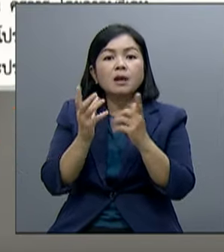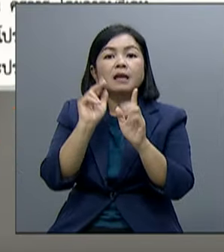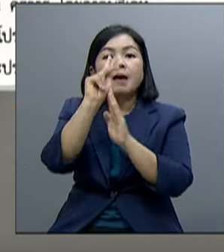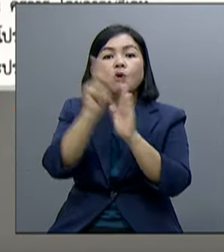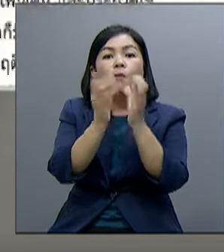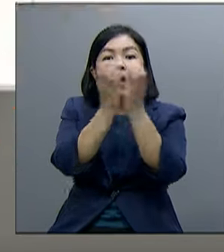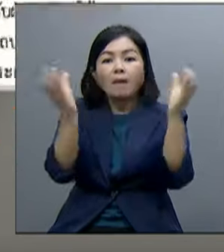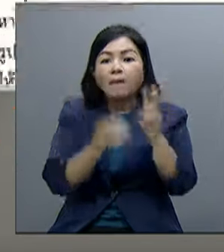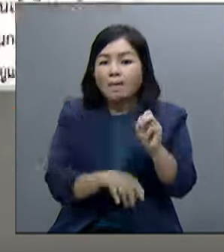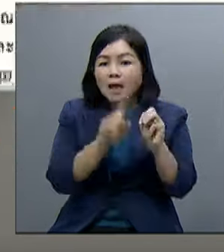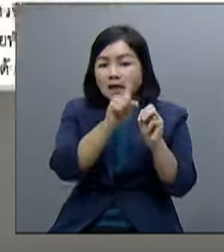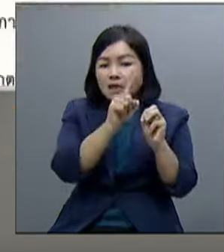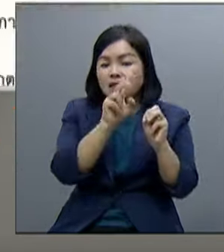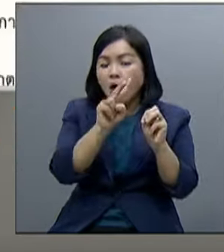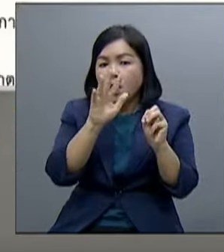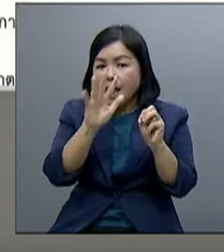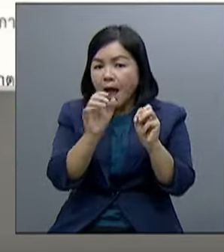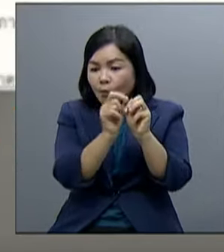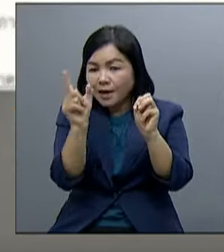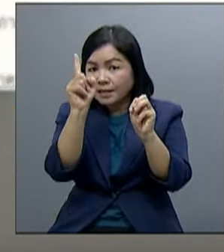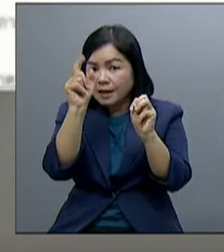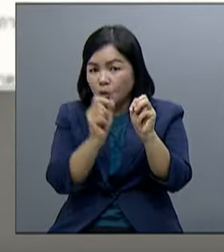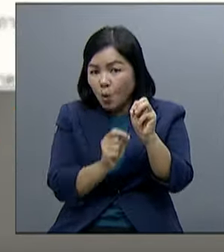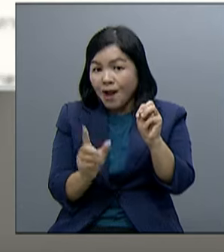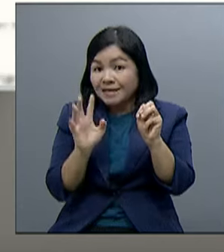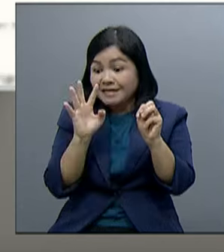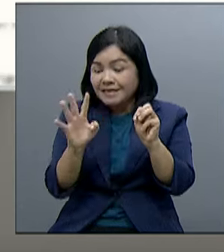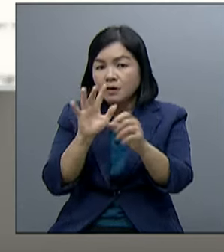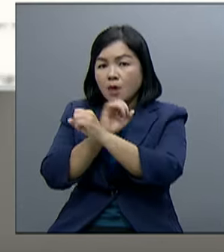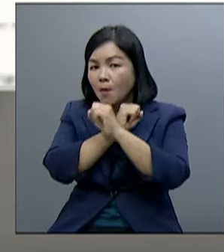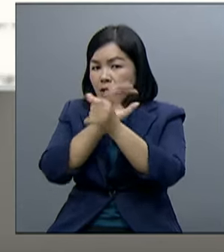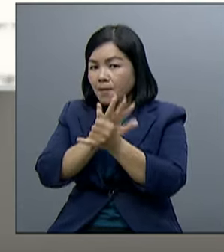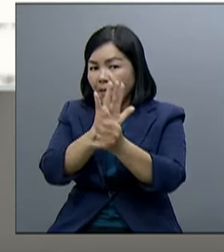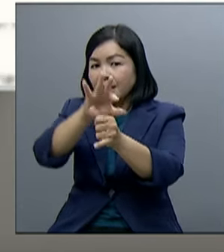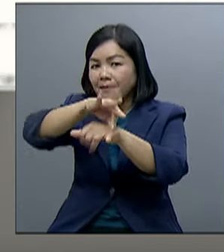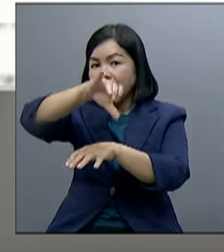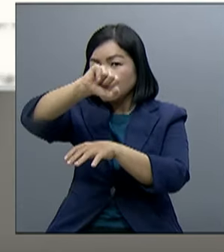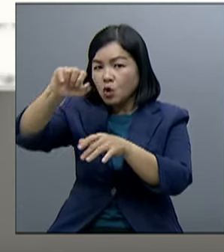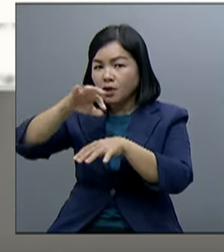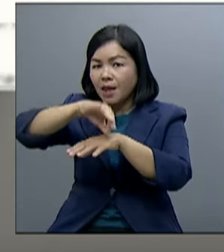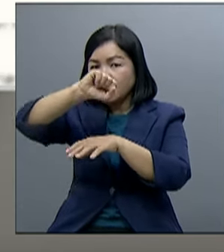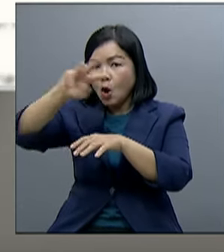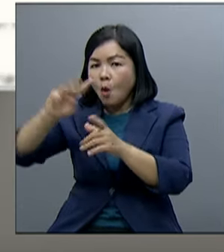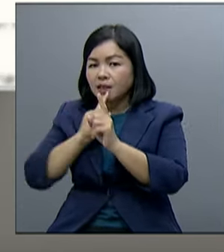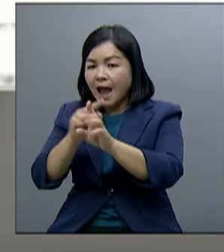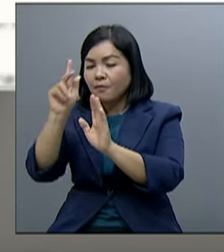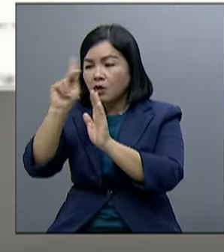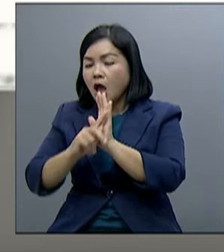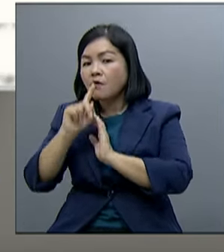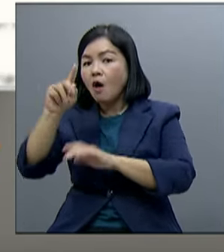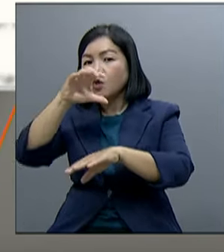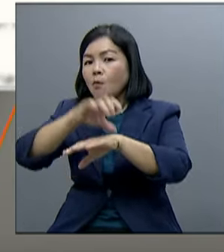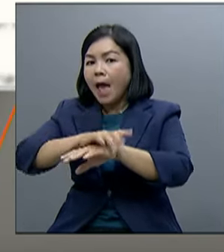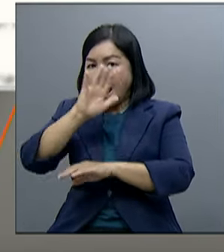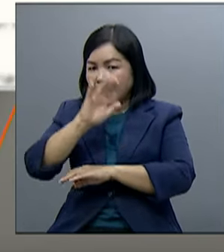มาตรา 125ค่ะทั้งวรรค 1และวรรค 4ได้ให้ความคุ้มครองสสและสวเอาไว้ระหว่างสมัยการประชุม